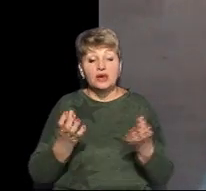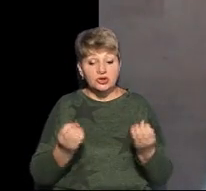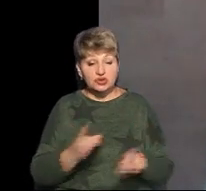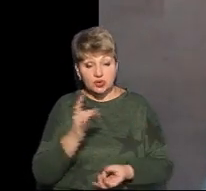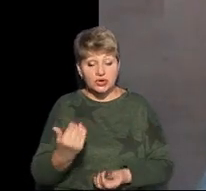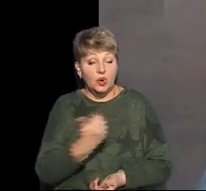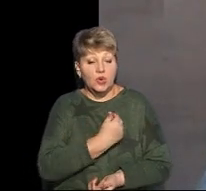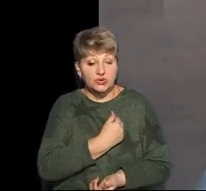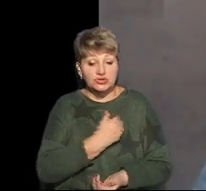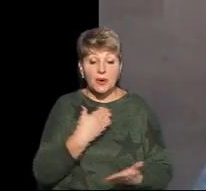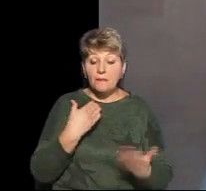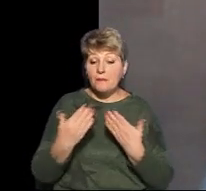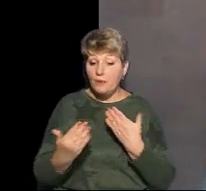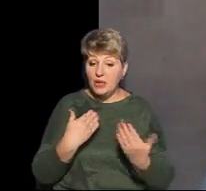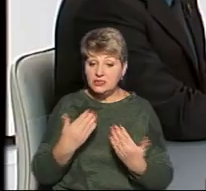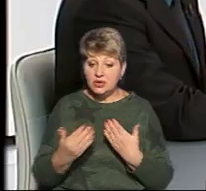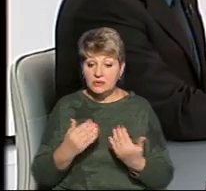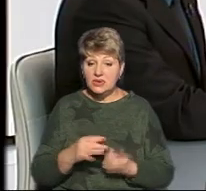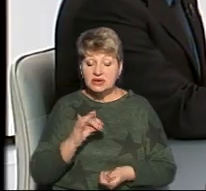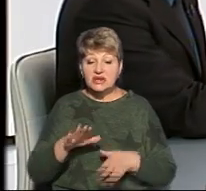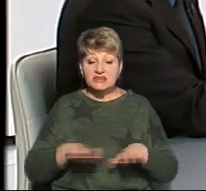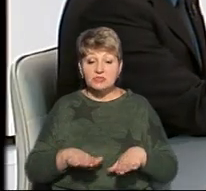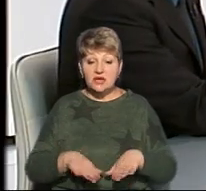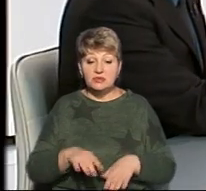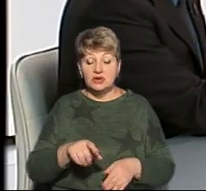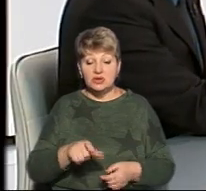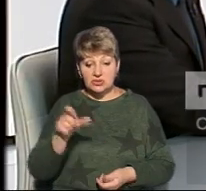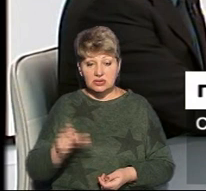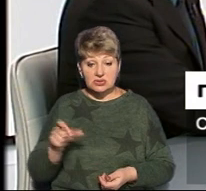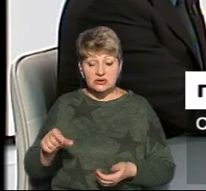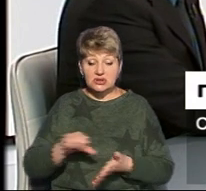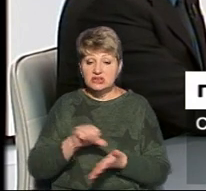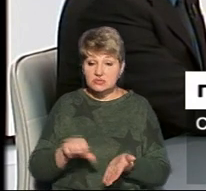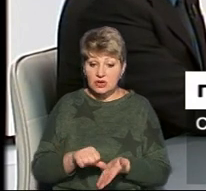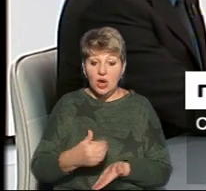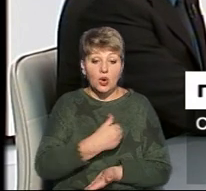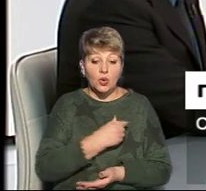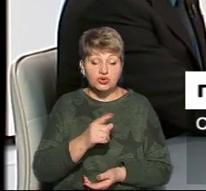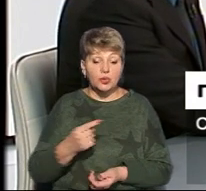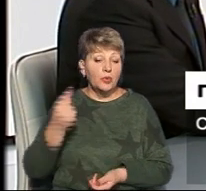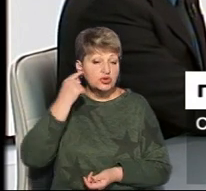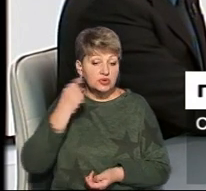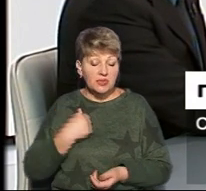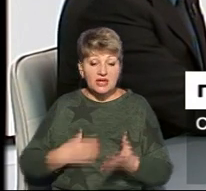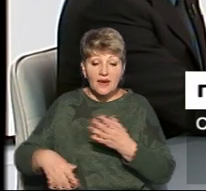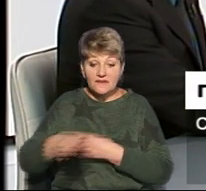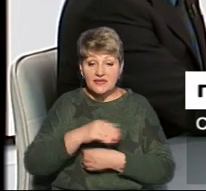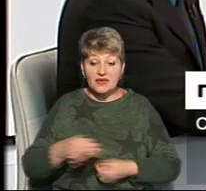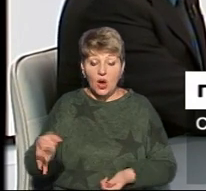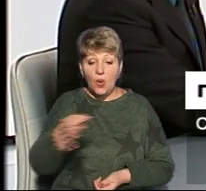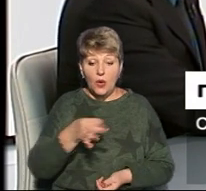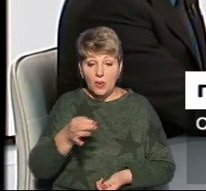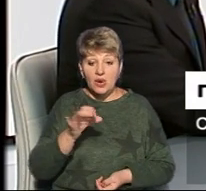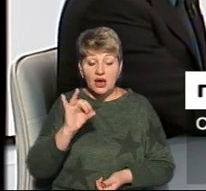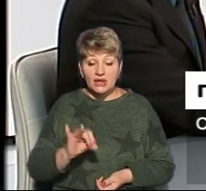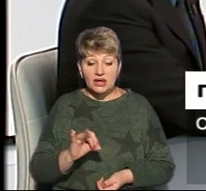нагодою, поспілкуватися із містянами Сміли, і я хочу, щоб мене почула вся область, в тому числі і Сергій Іванович Буян,